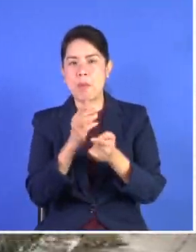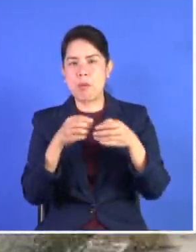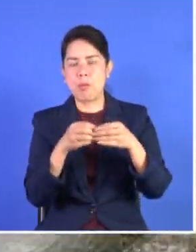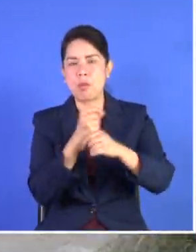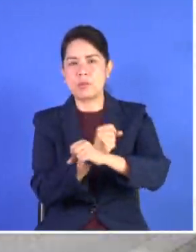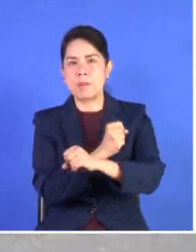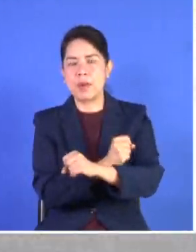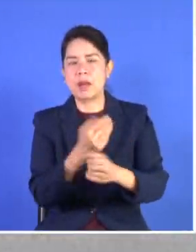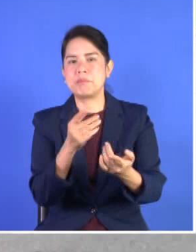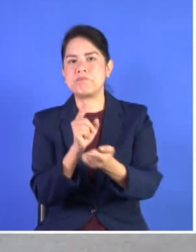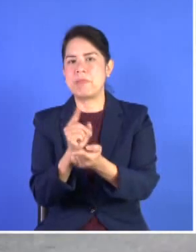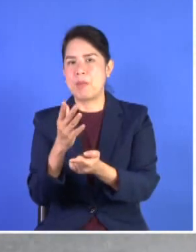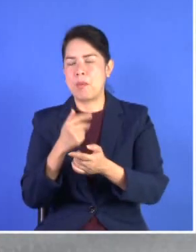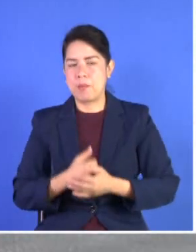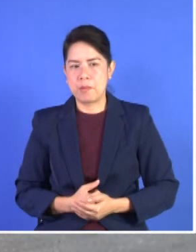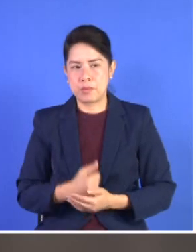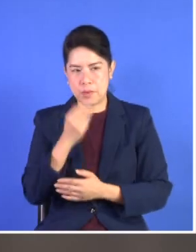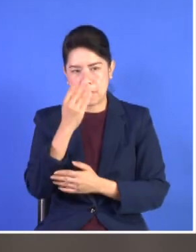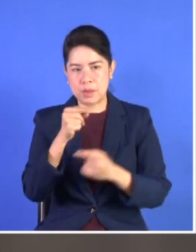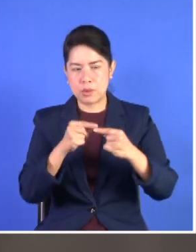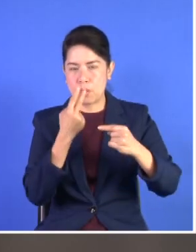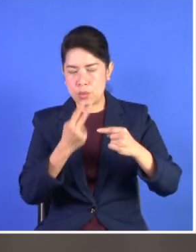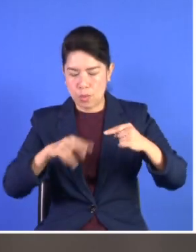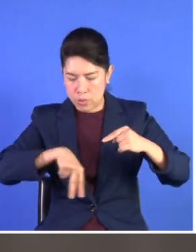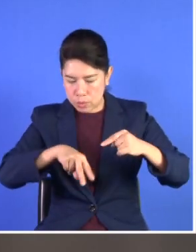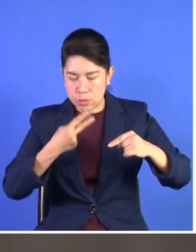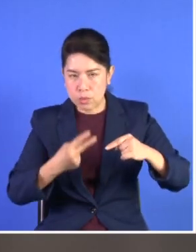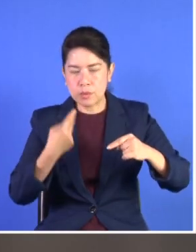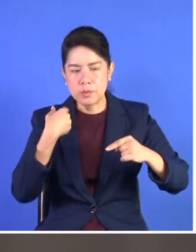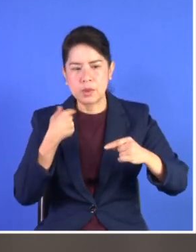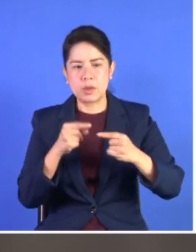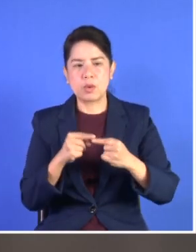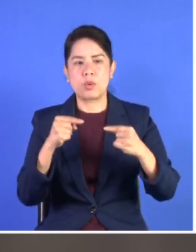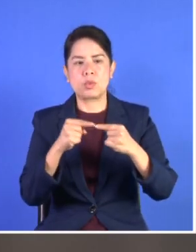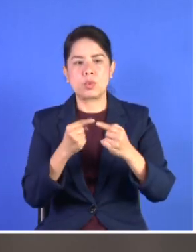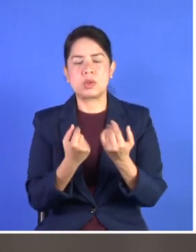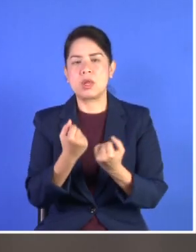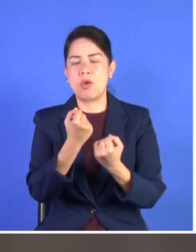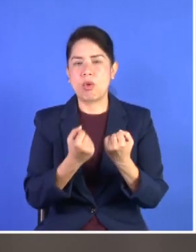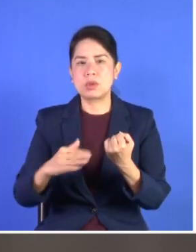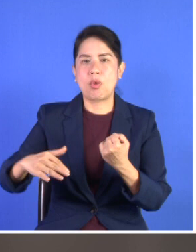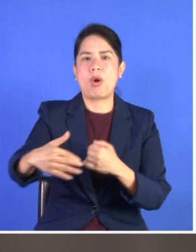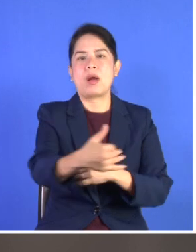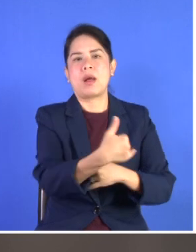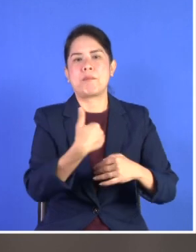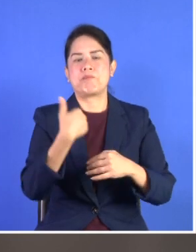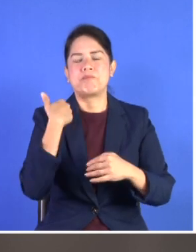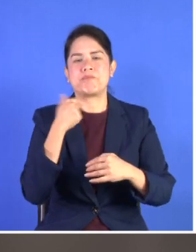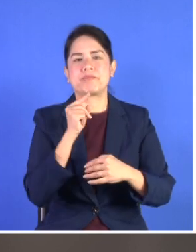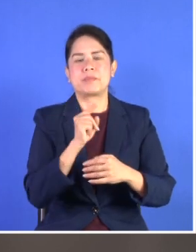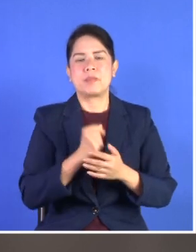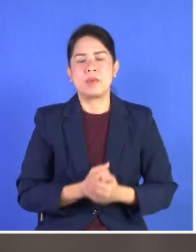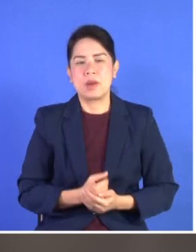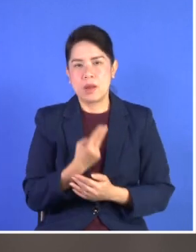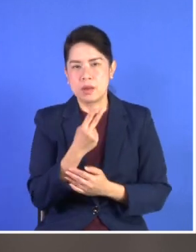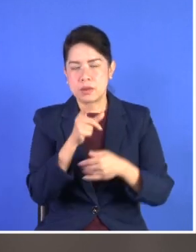แล้วสิ ไปแล้วค่ะแล้วด้านล่างที่ไปสำรวจเนี่ยคือเป็นจุดยูเทิร์นที่รถเขาจะกลับรถอะนะผู้สื่อข่าวก็เดินท